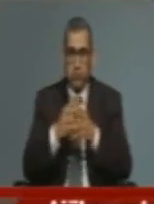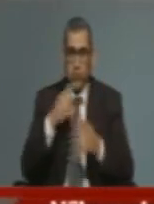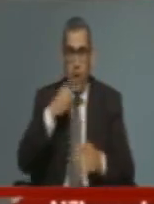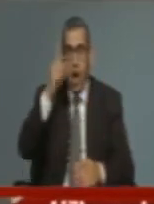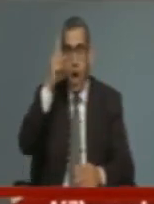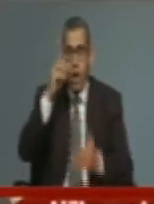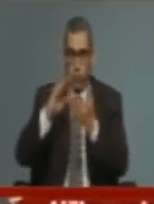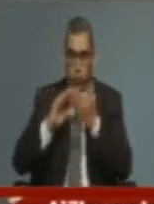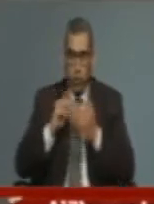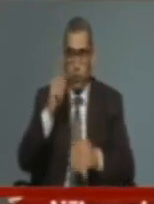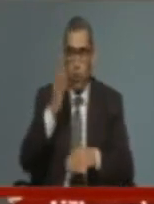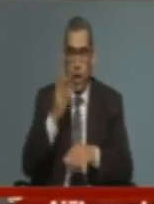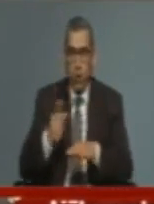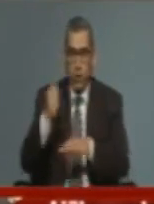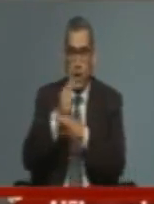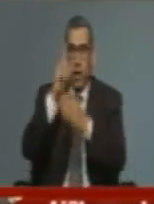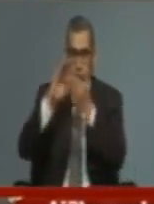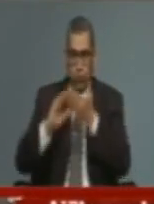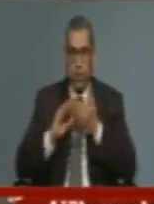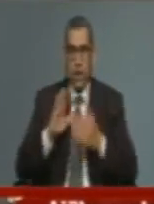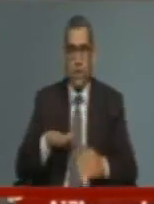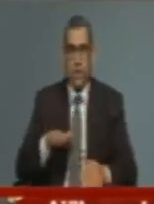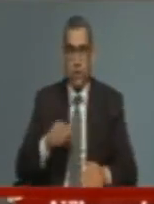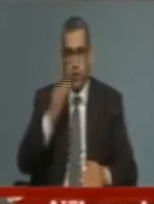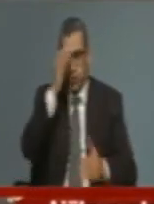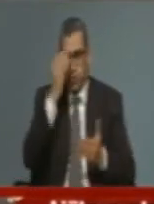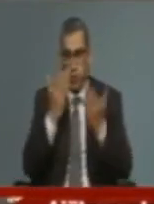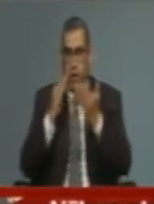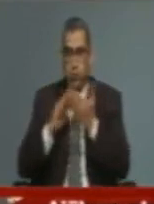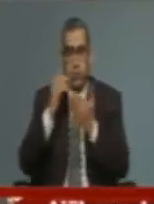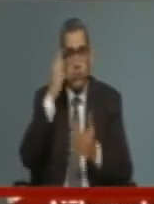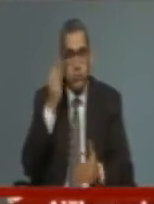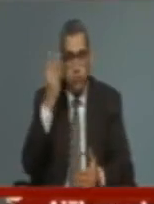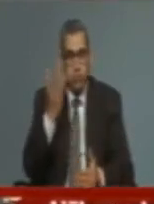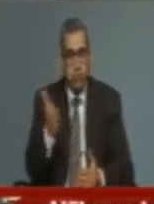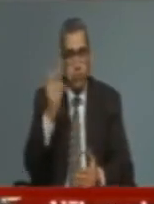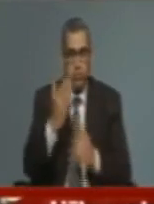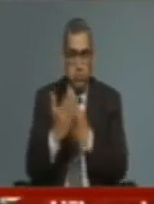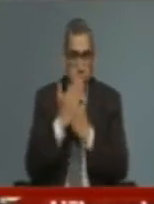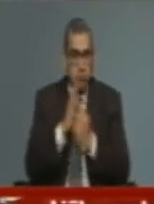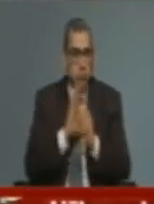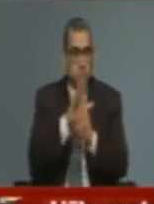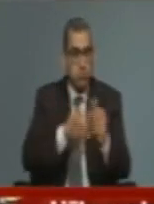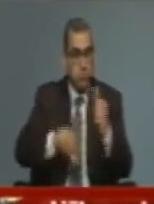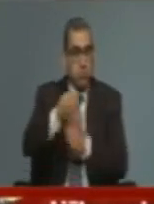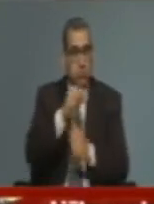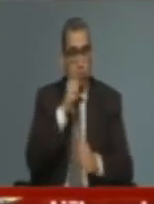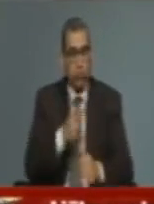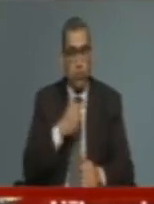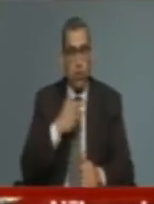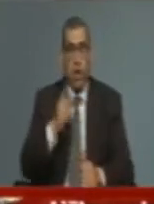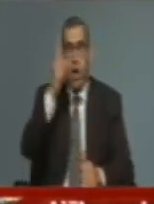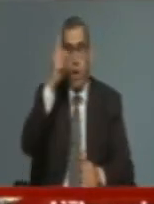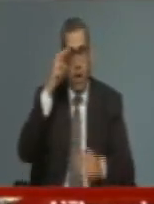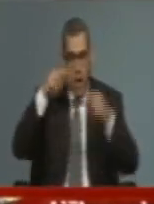وتعالى هيساعد إن شاء الله، يساعد بأفكار ويساعد بدعم ومساندة أنا ما أعرفهاش، هو ربنا بقى اللي